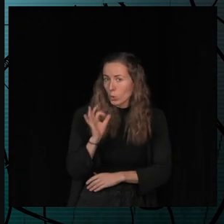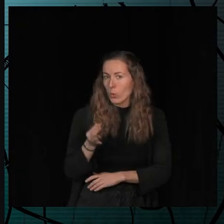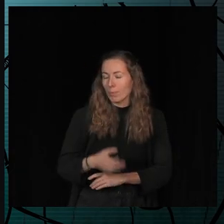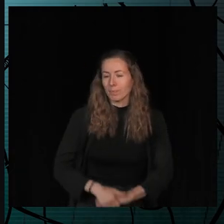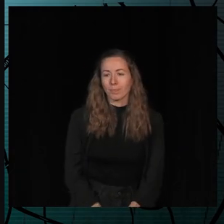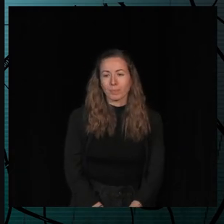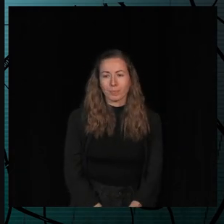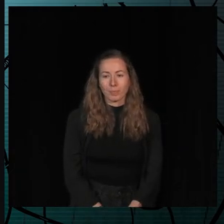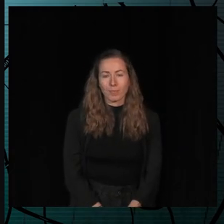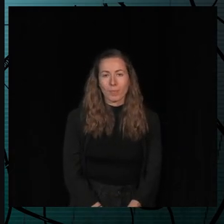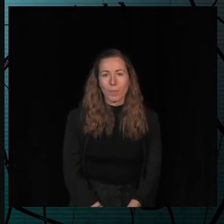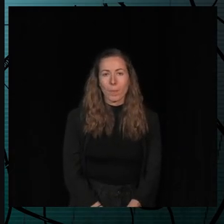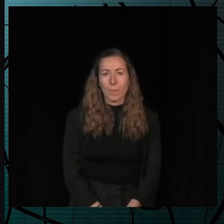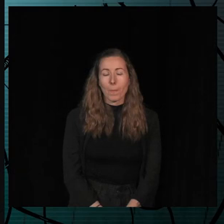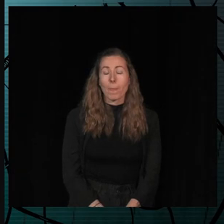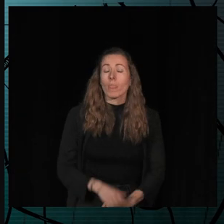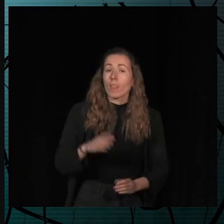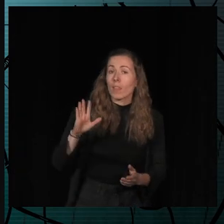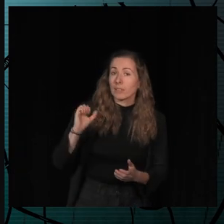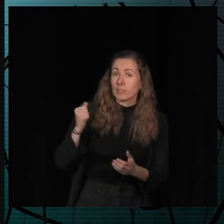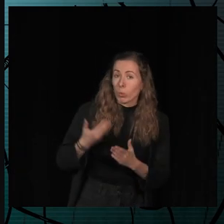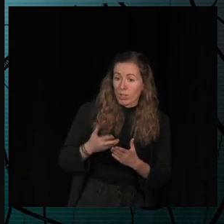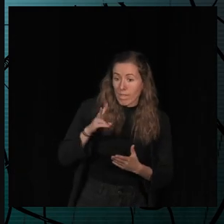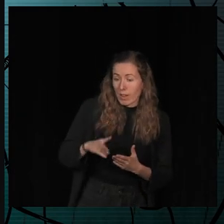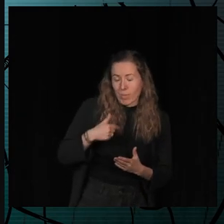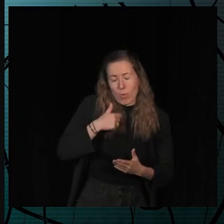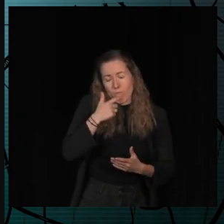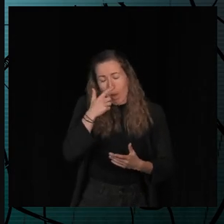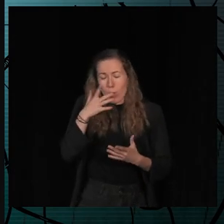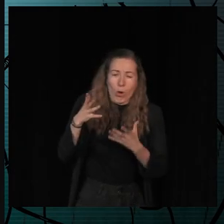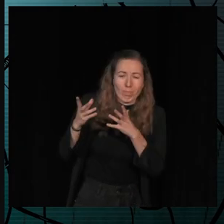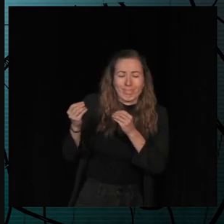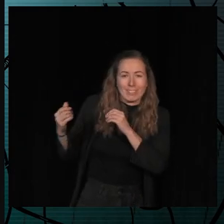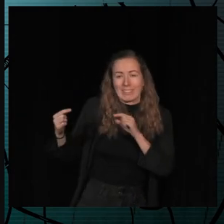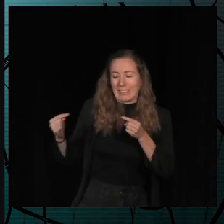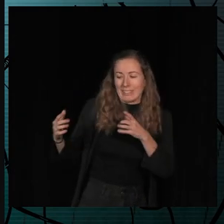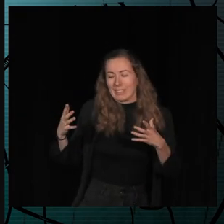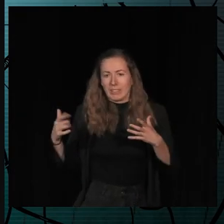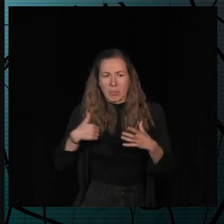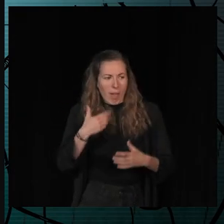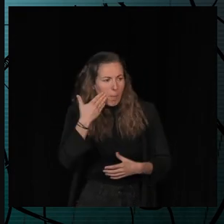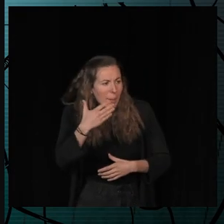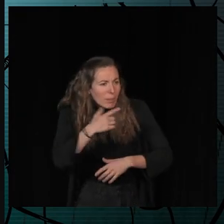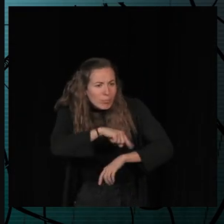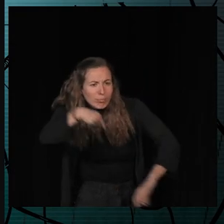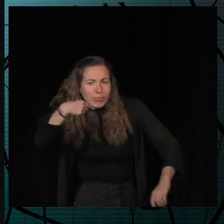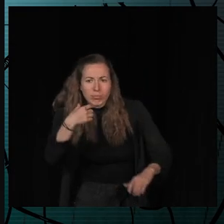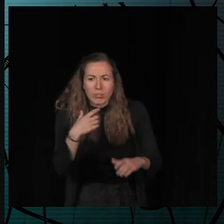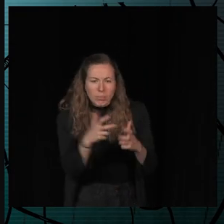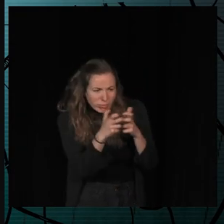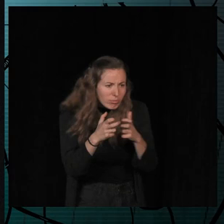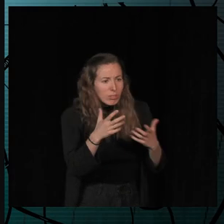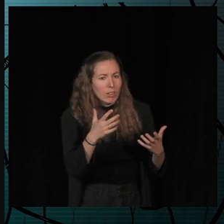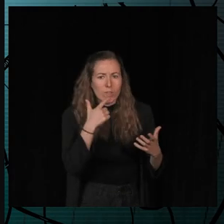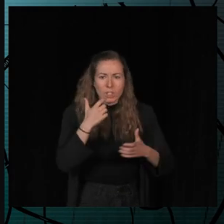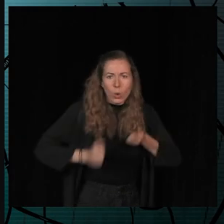mon alors en gros la la la contradiction qu'on je me fais l'avocat du diable si qu'on va dire ah oui mais s'ils jouent beaucoup ils vont moins dormir ou ils vont moins